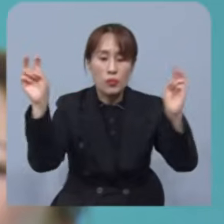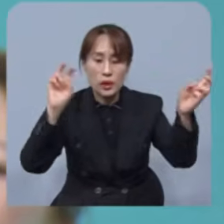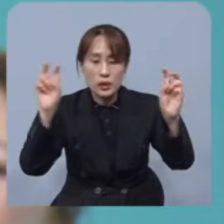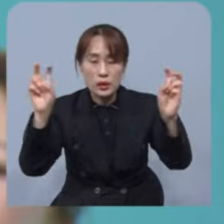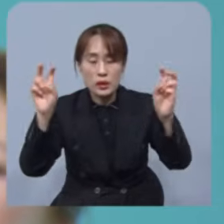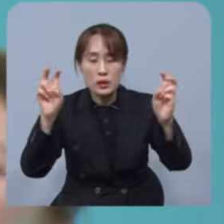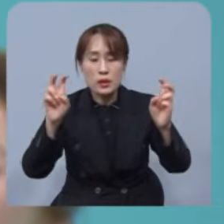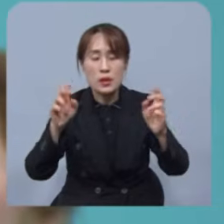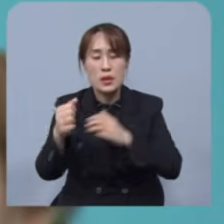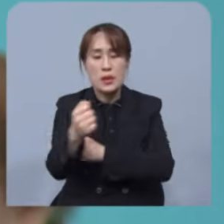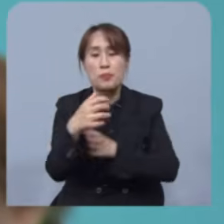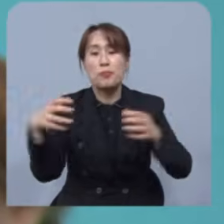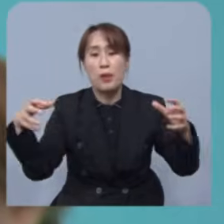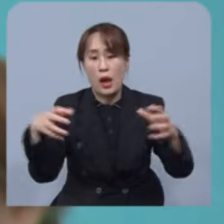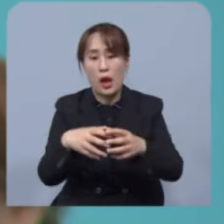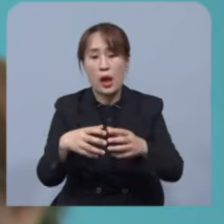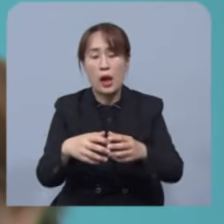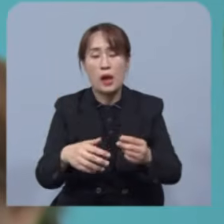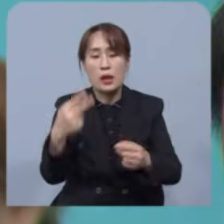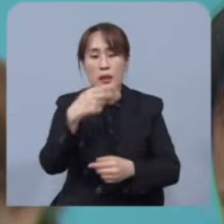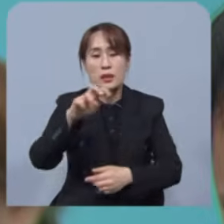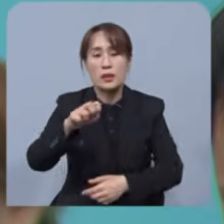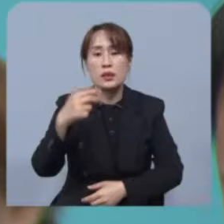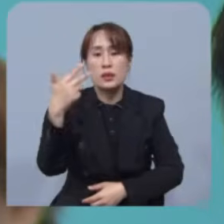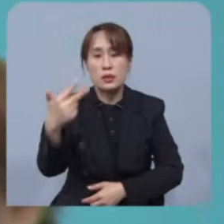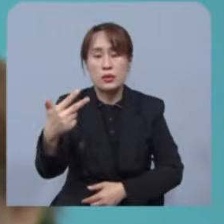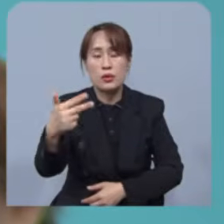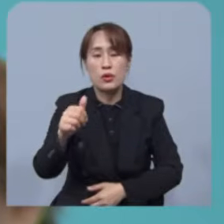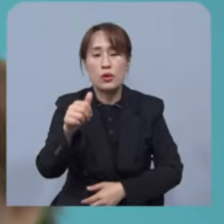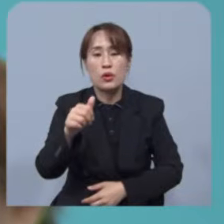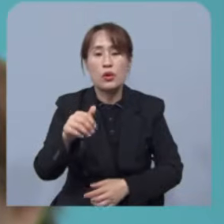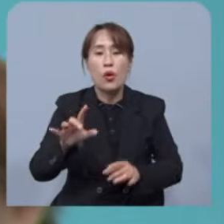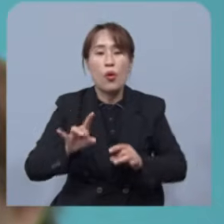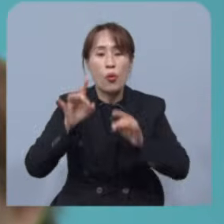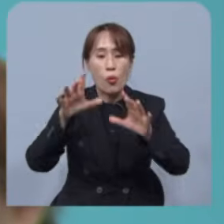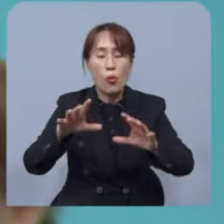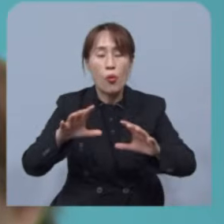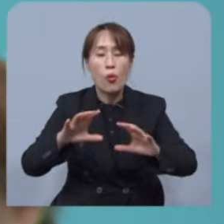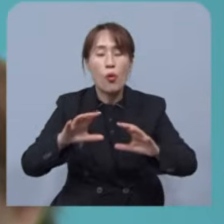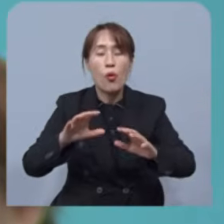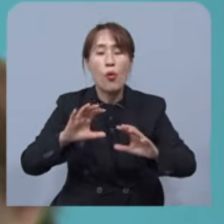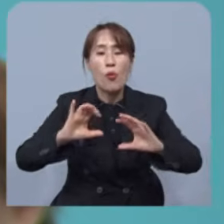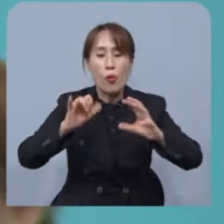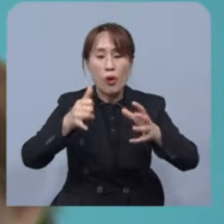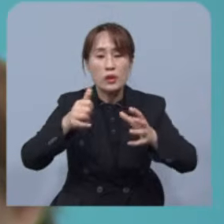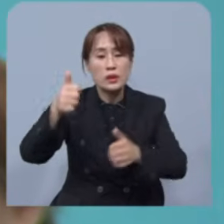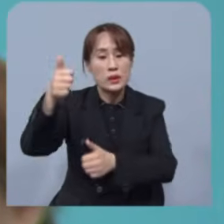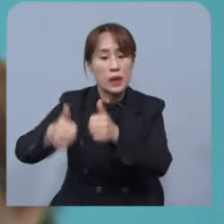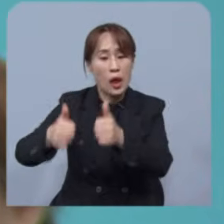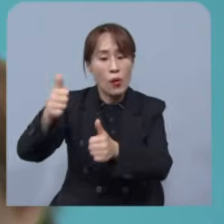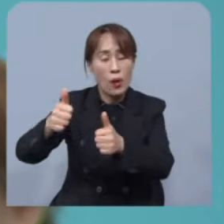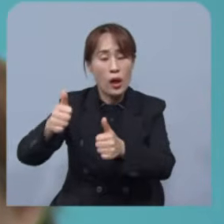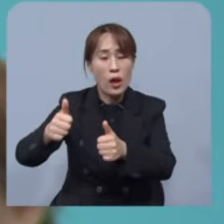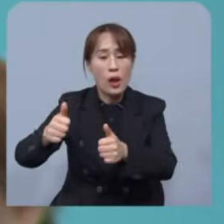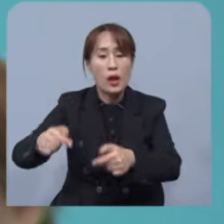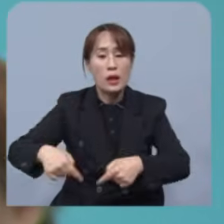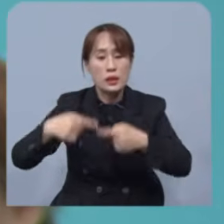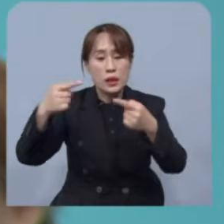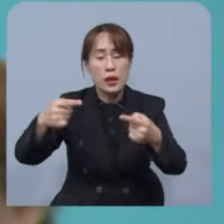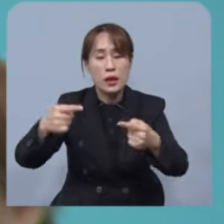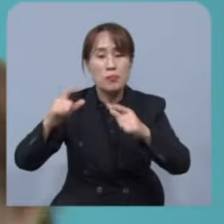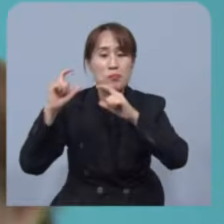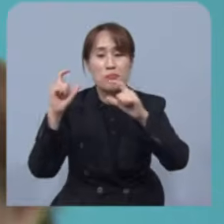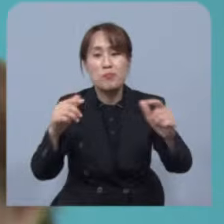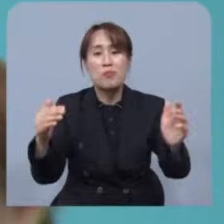기업들과 협업하여서 2027년 호주 월드 솔라 체인지 대회를 나가고자